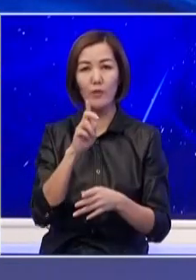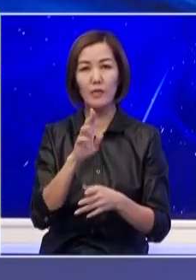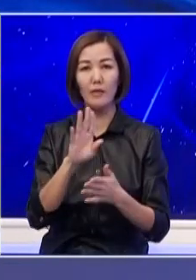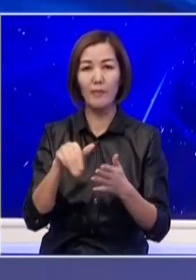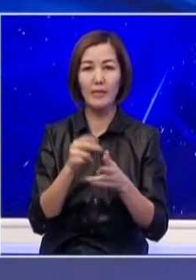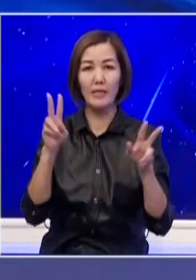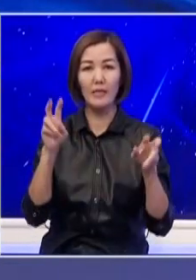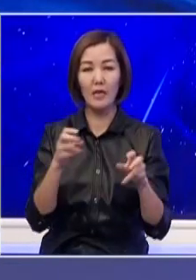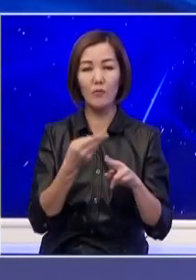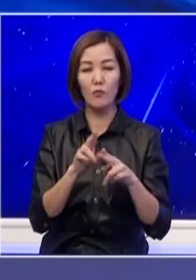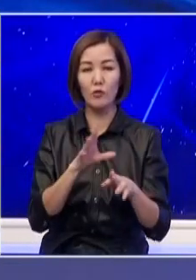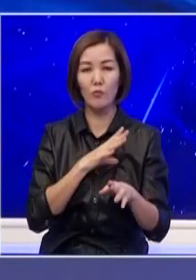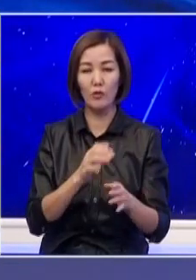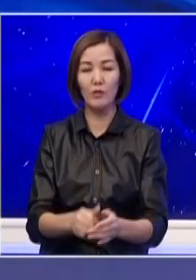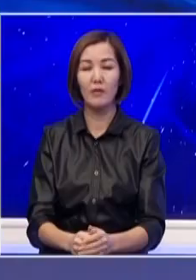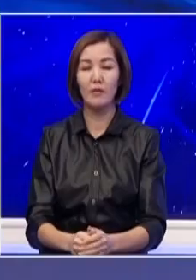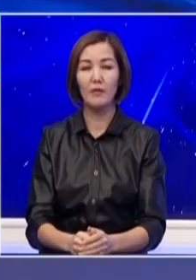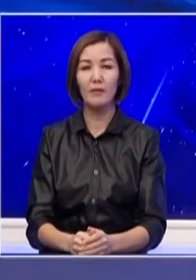негізгі мәселенің бірі осы.